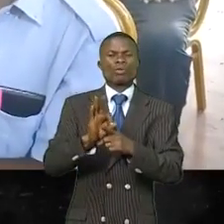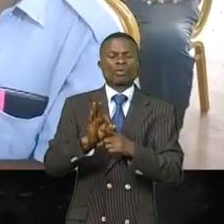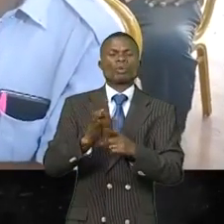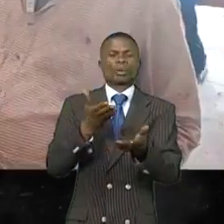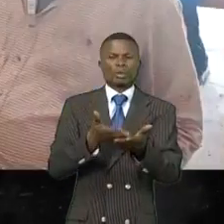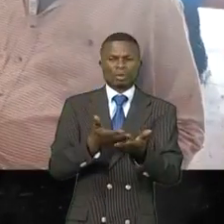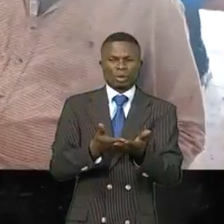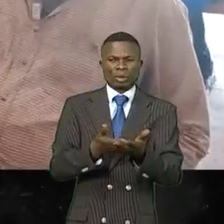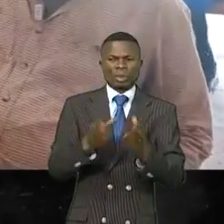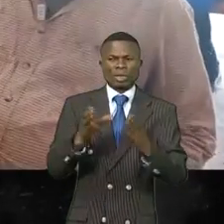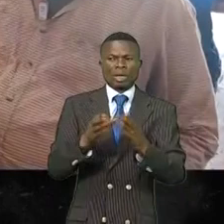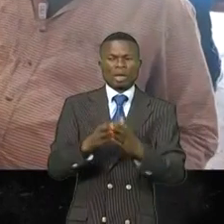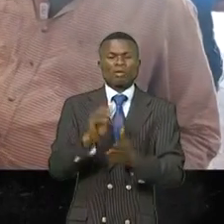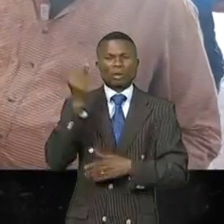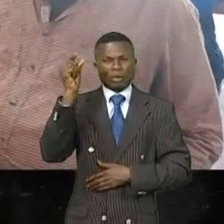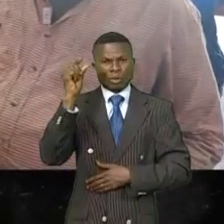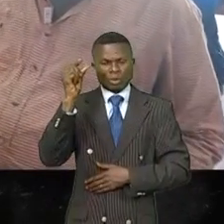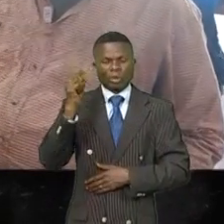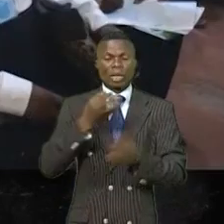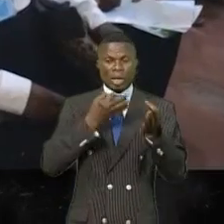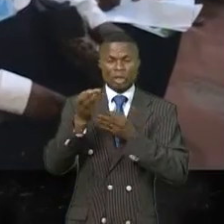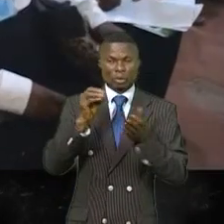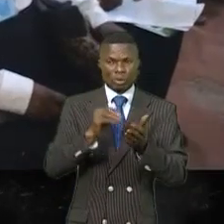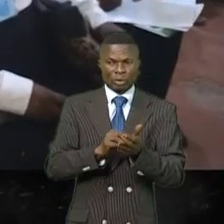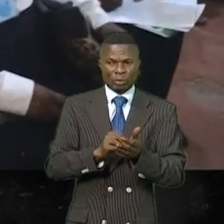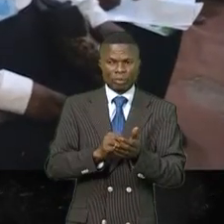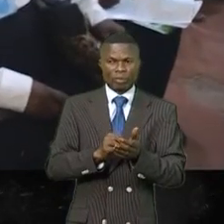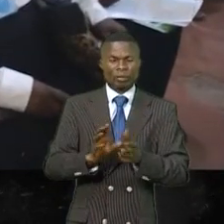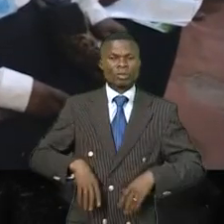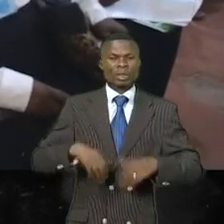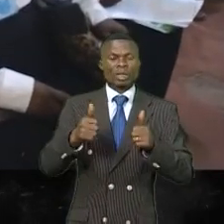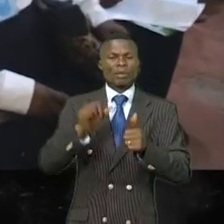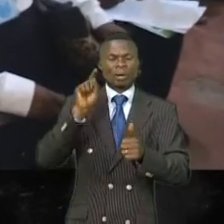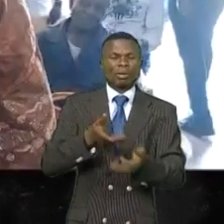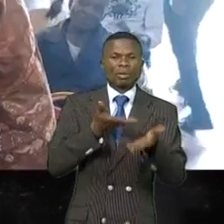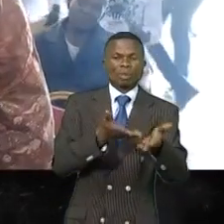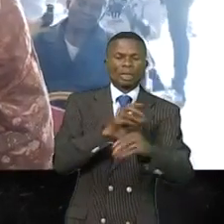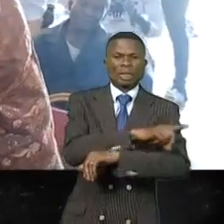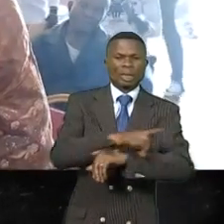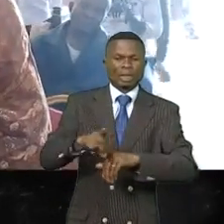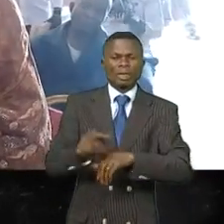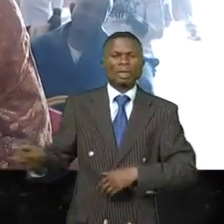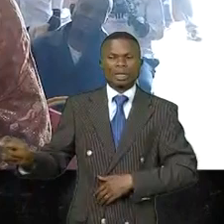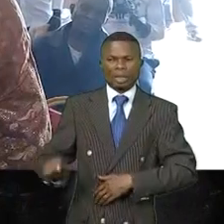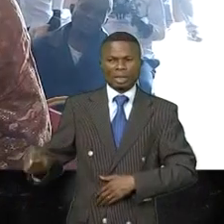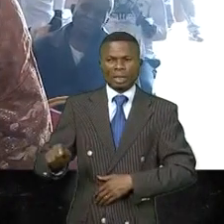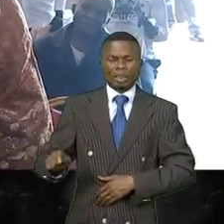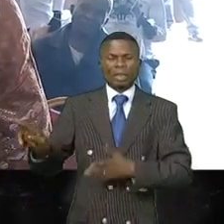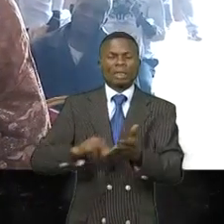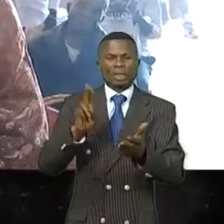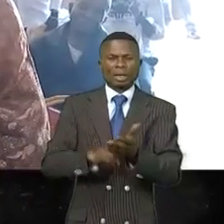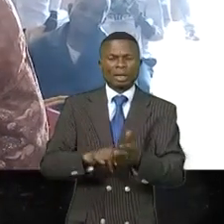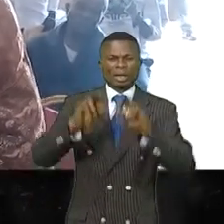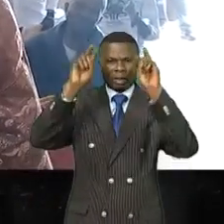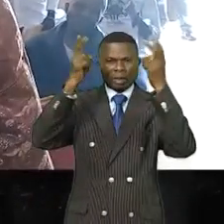travail. Avec le numérique, il faut le souligner, la ville veut aider l'administration territoriale et fiscale de la